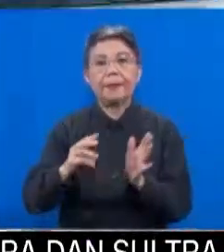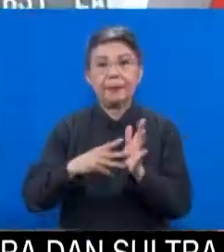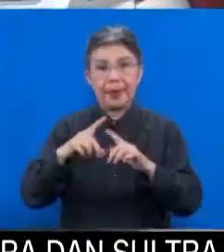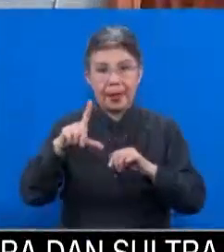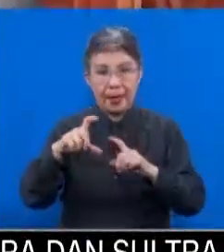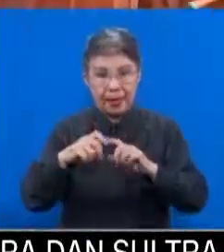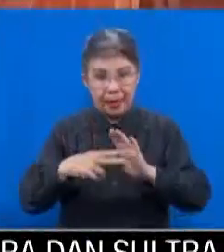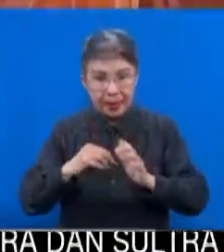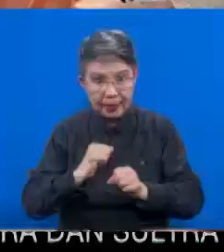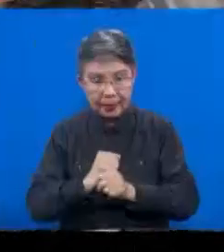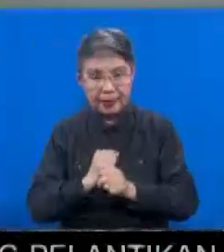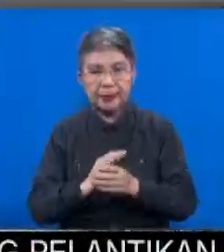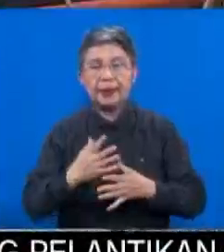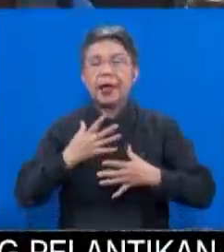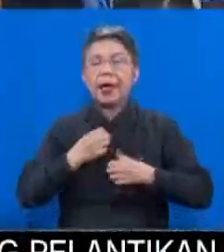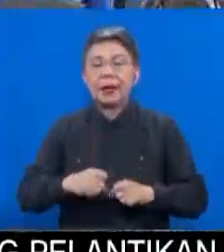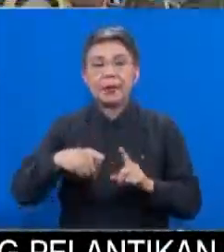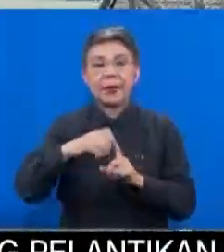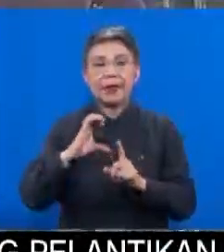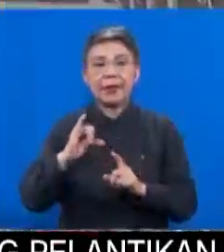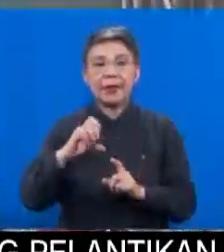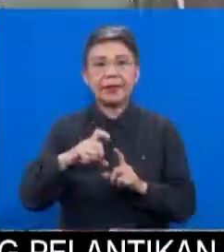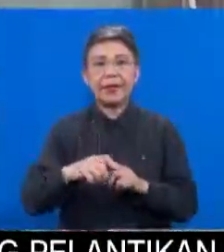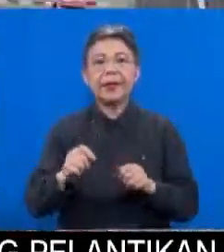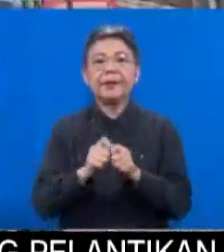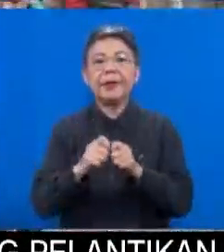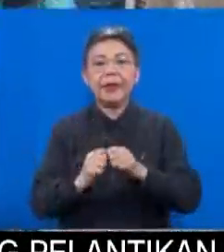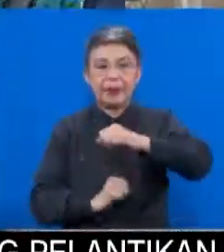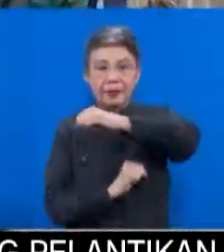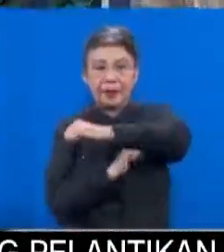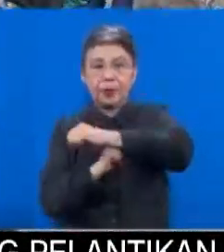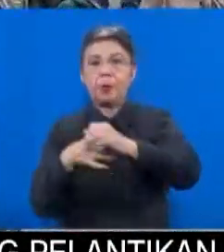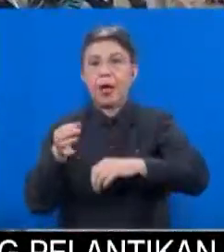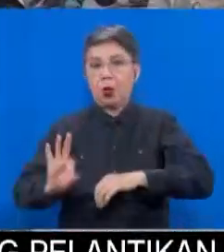Warga pun berharap pihak KCIC segera membangun jembatan pengganti yang kini dalam